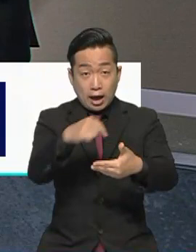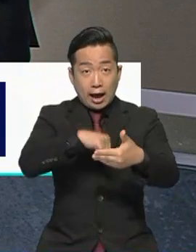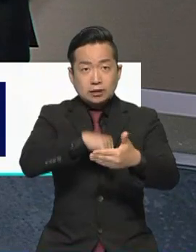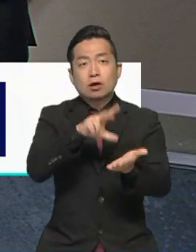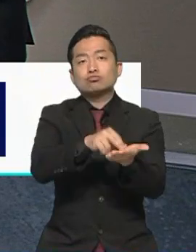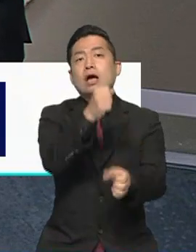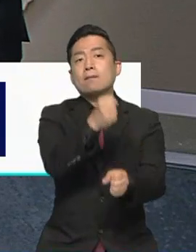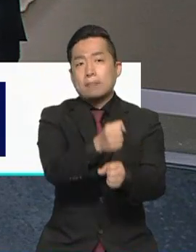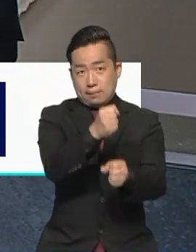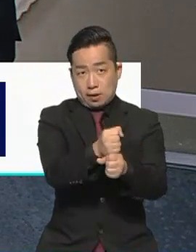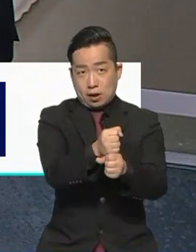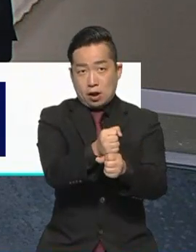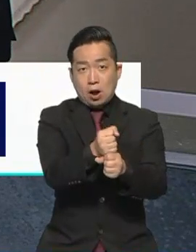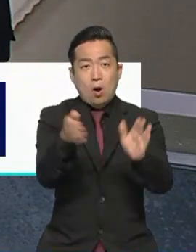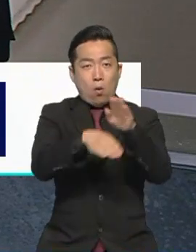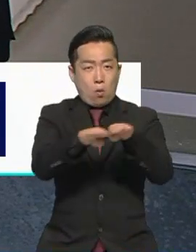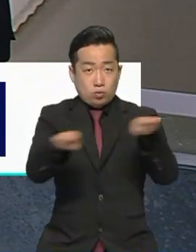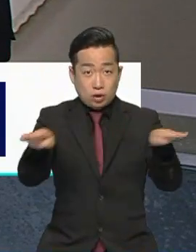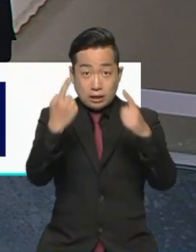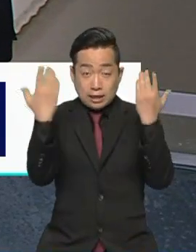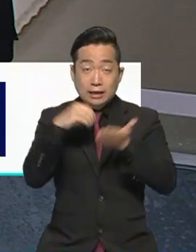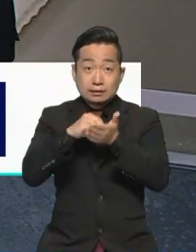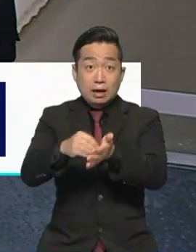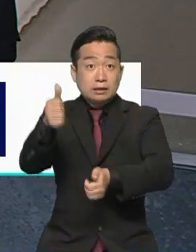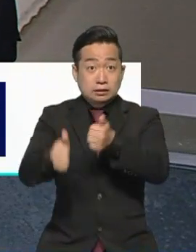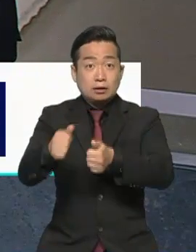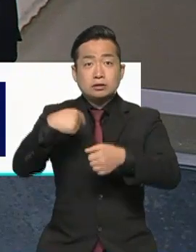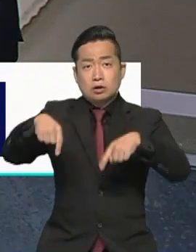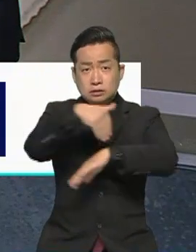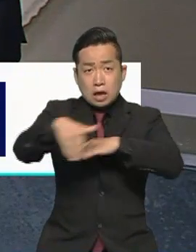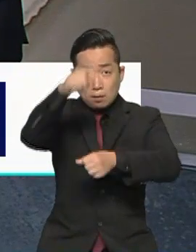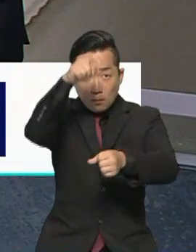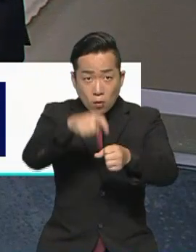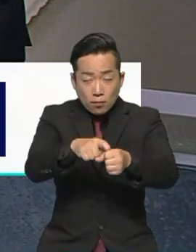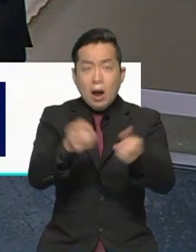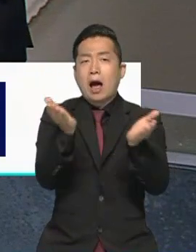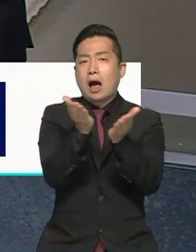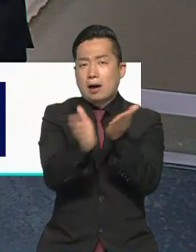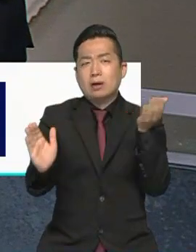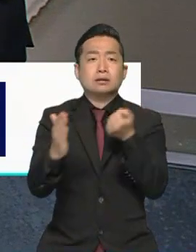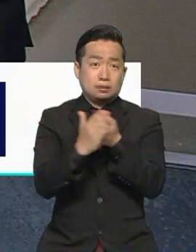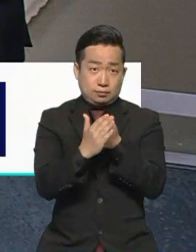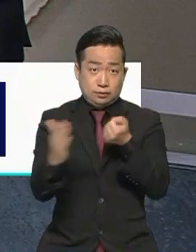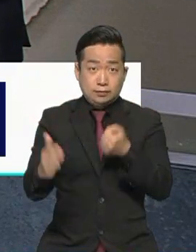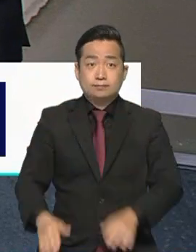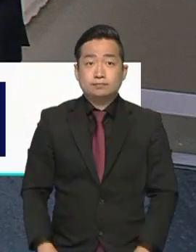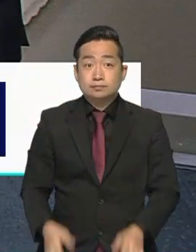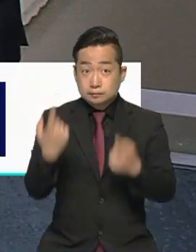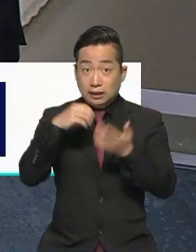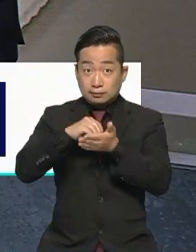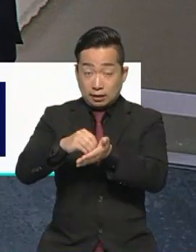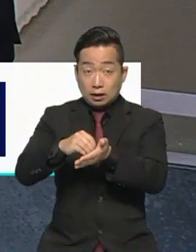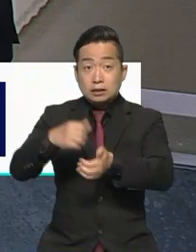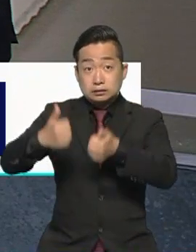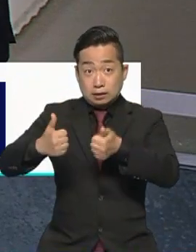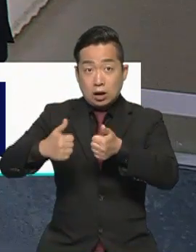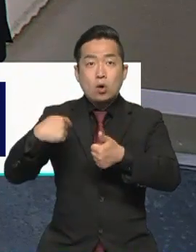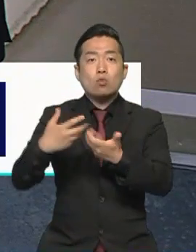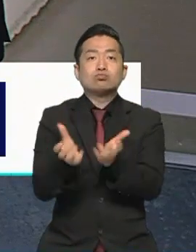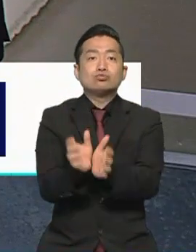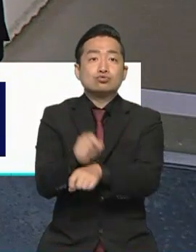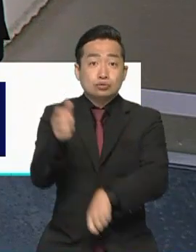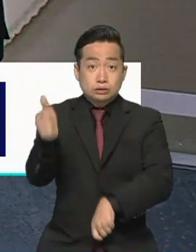이른바 공정한 수능이라는 정책 목표에 어긋났다는 이유에서입니다. 수능을 담당하는 교육부